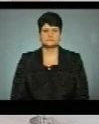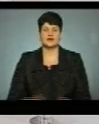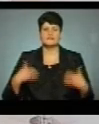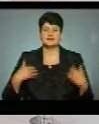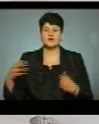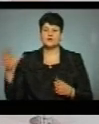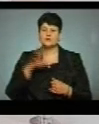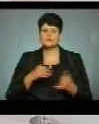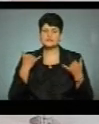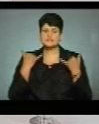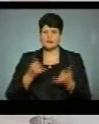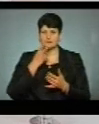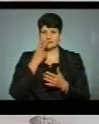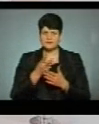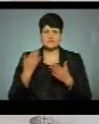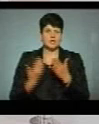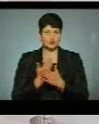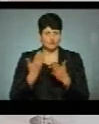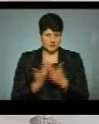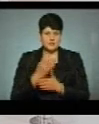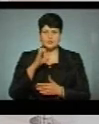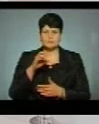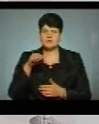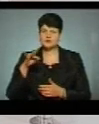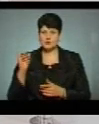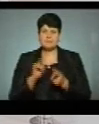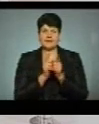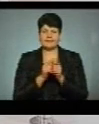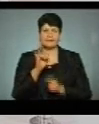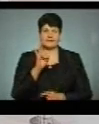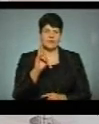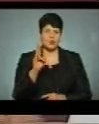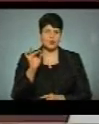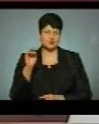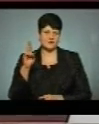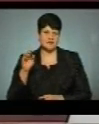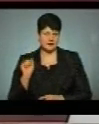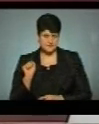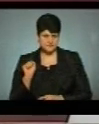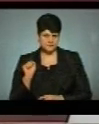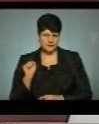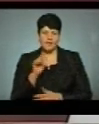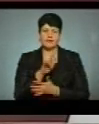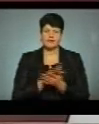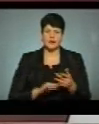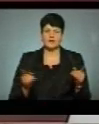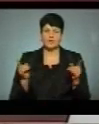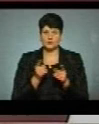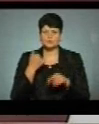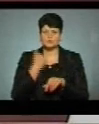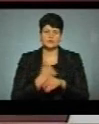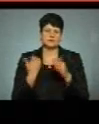Вітаю усіх, хто зараз з нами. Ви дивитеся новини. Я Соломія Струс, сурдоперекладач Надія Куцовська. І далі коротко про головні події